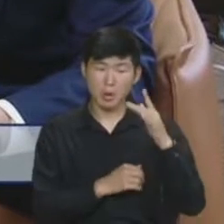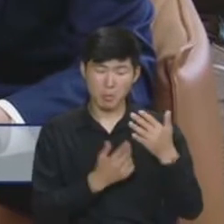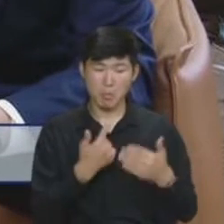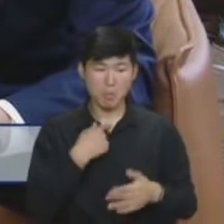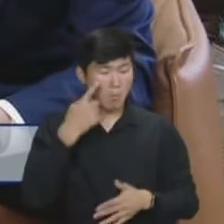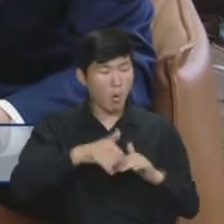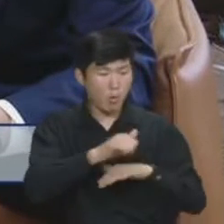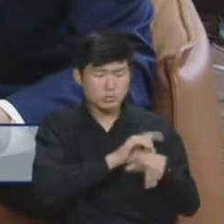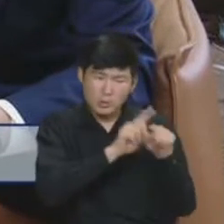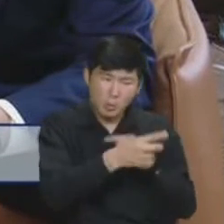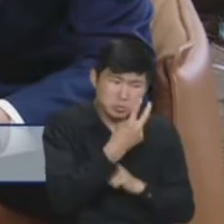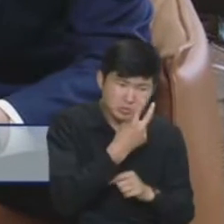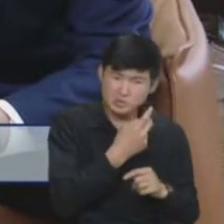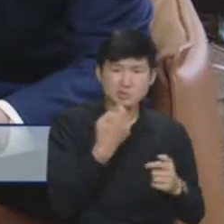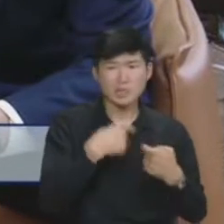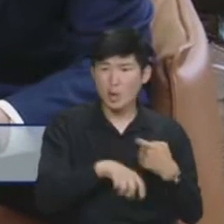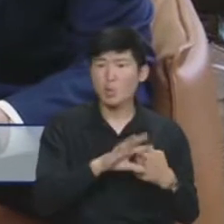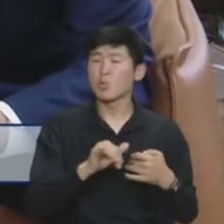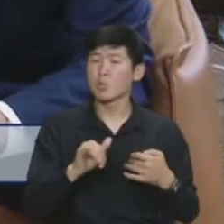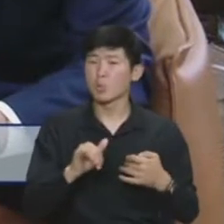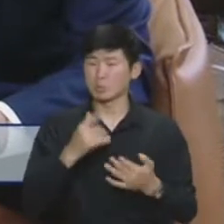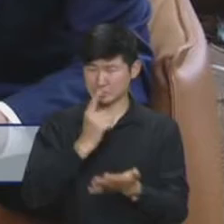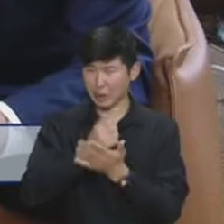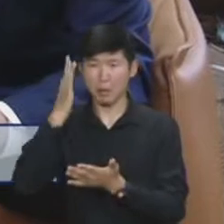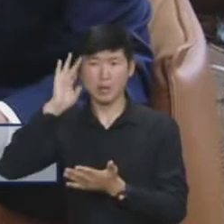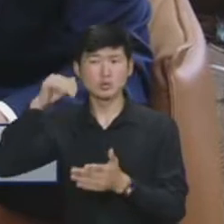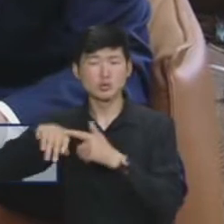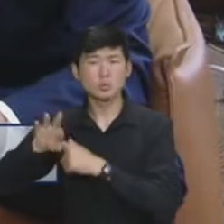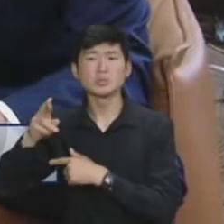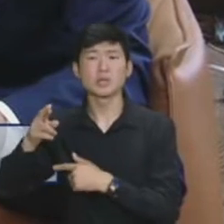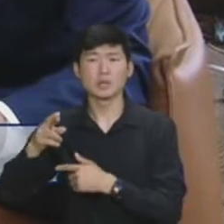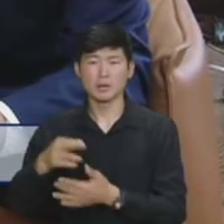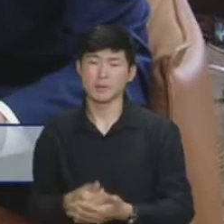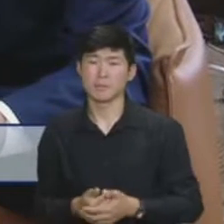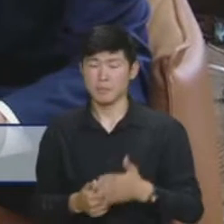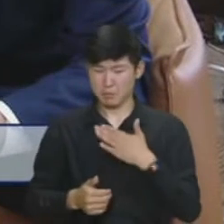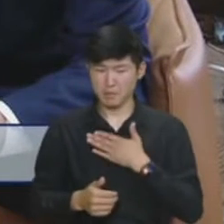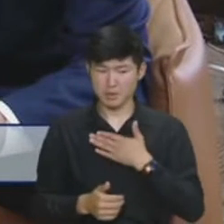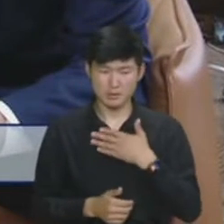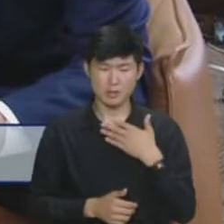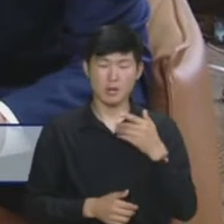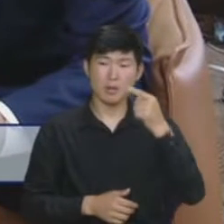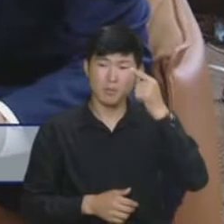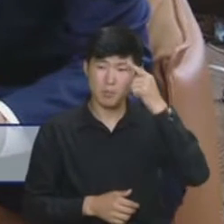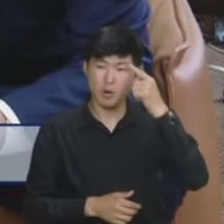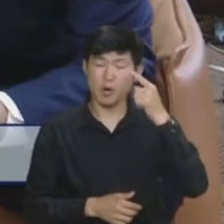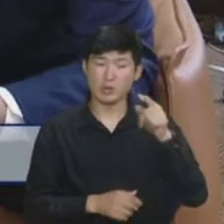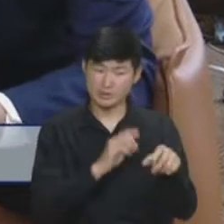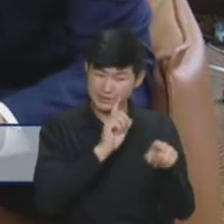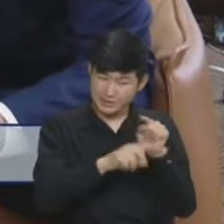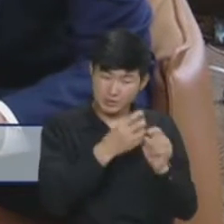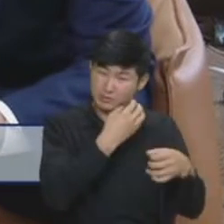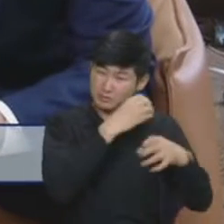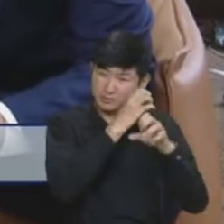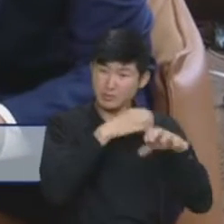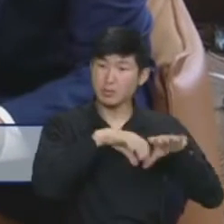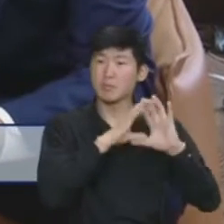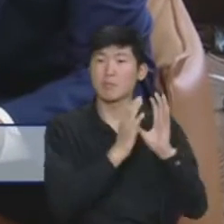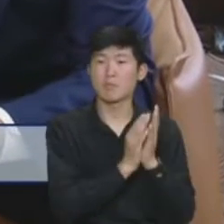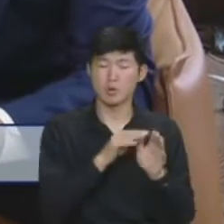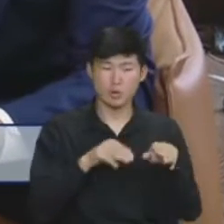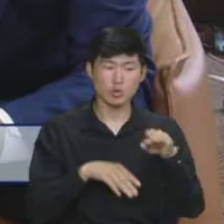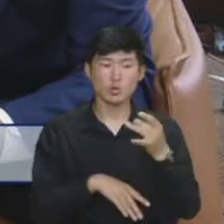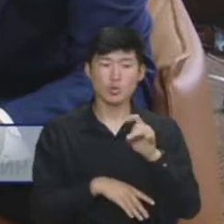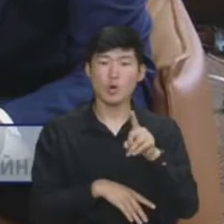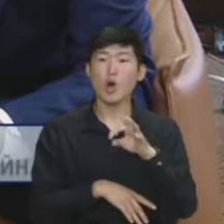уус үлэг зүүчин чадал нь дийлэхгүй болоод ичих юм ууч. Яг үнэ. Манай лаборатори бол өнөөдрийн байдлаар бол бид нар бас энэ одоо төр хорооны